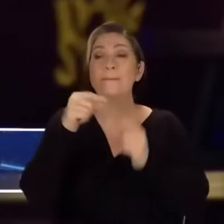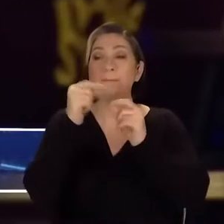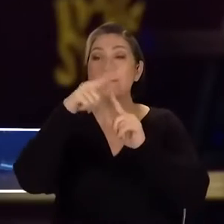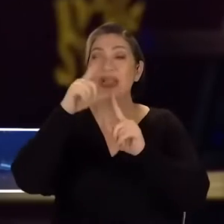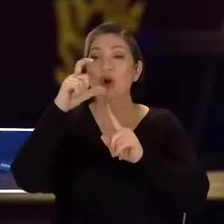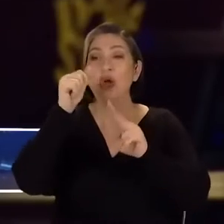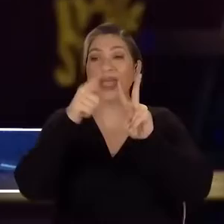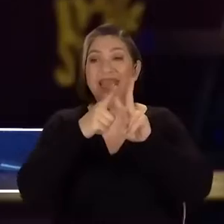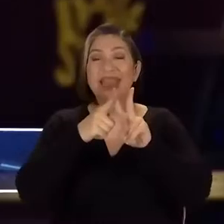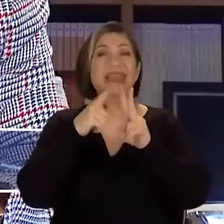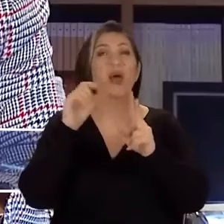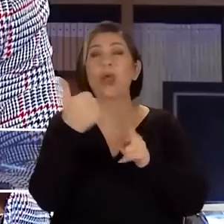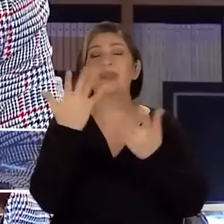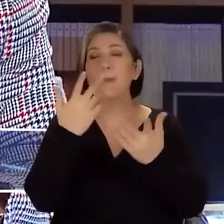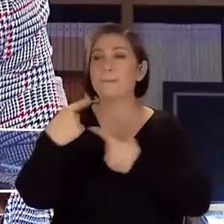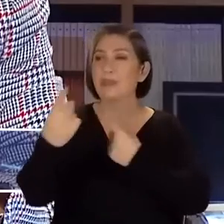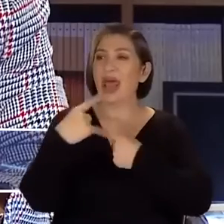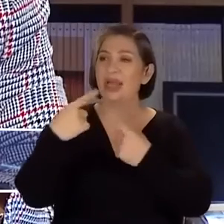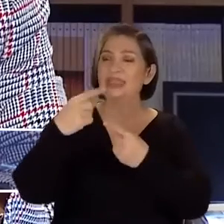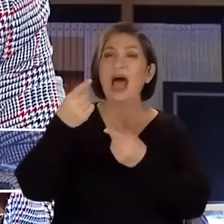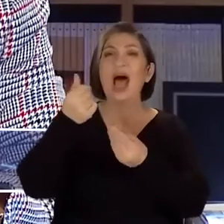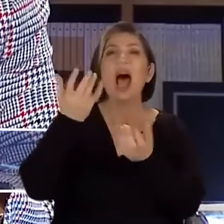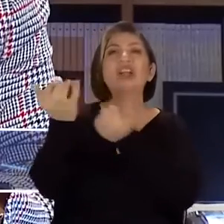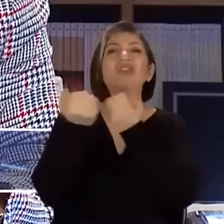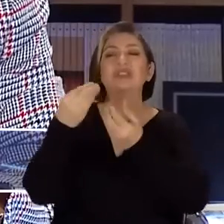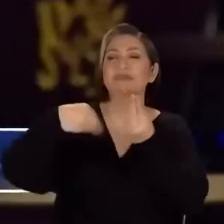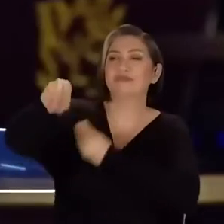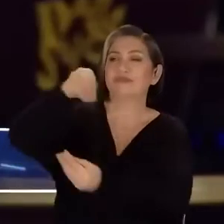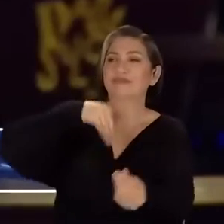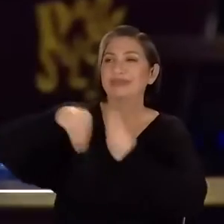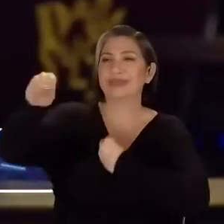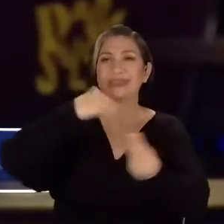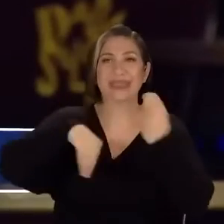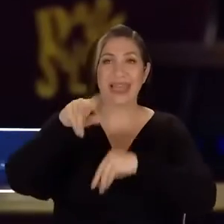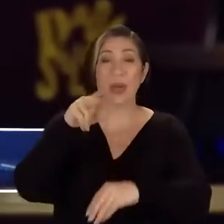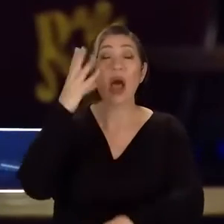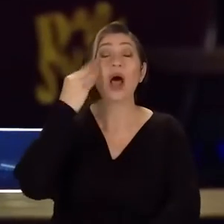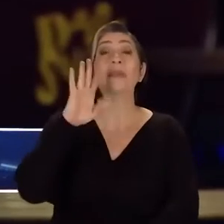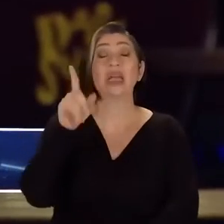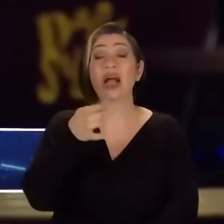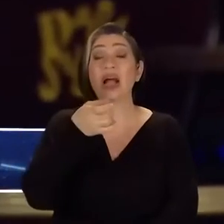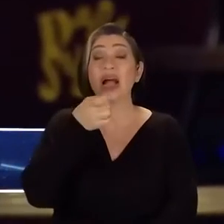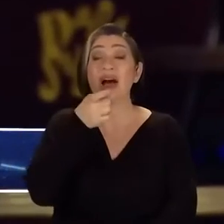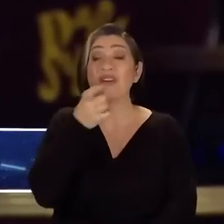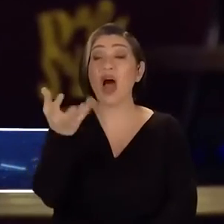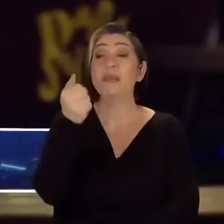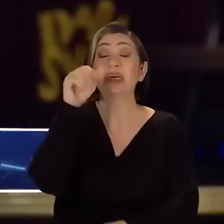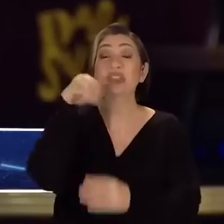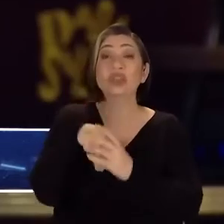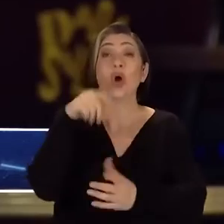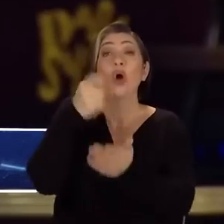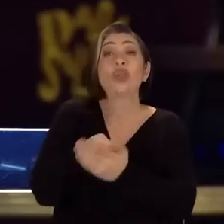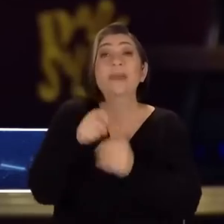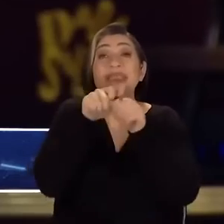Bitcoin'deki ana değeri birbirleri arasında alışveriş yapmak olarak görüyorlar. Fakat bence anlamadıkları nokta şu, Zaten kahve almak için ihtiyacımız olan